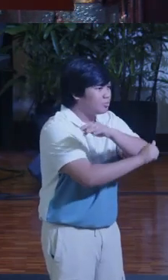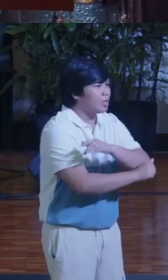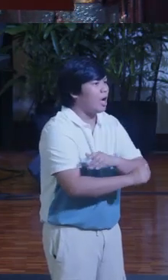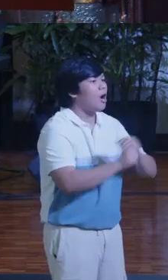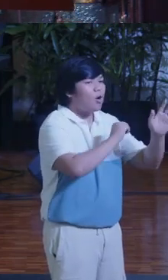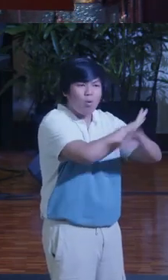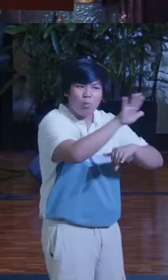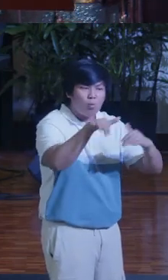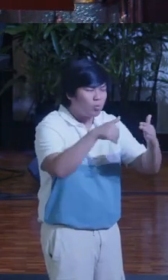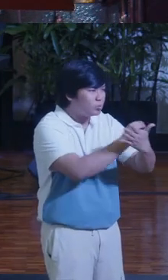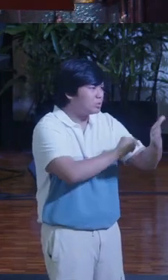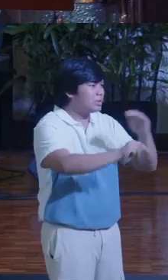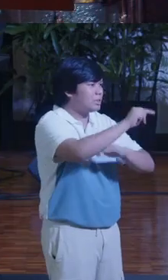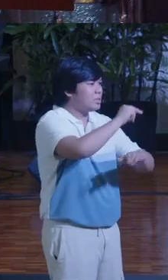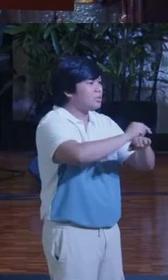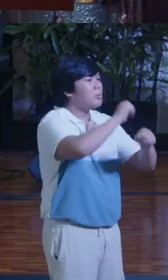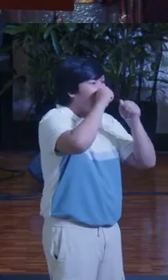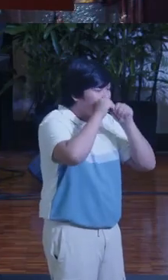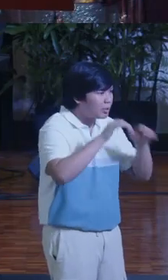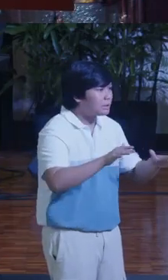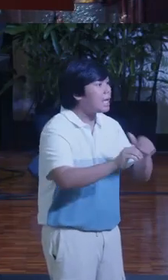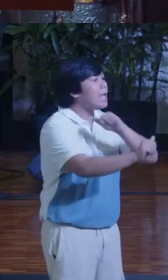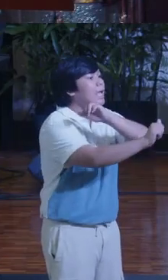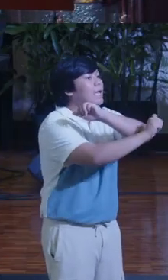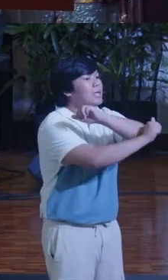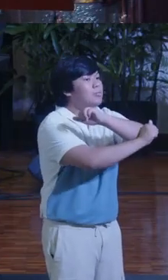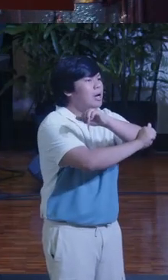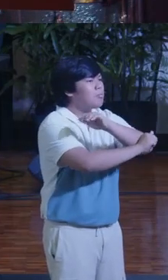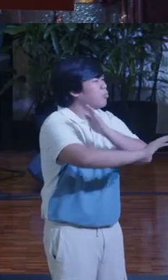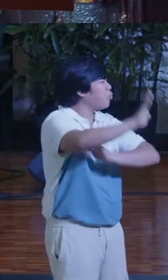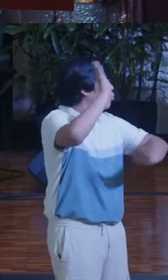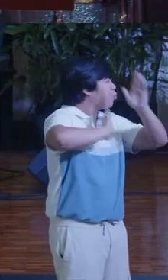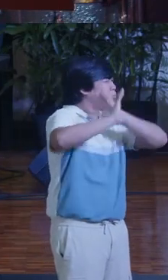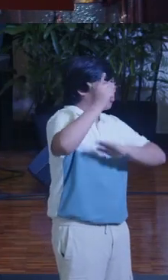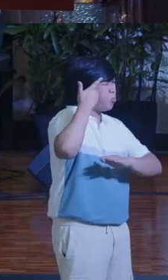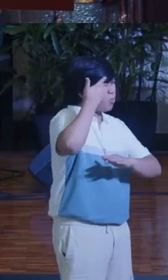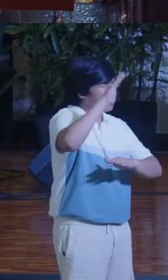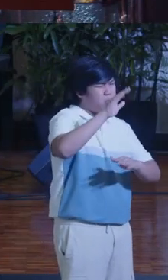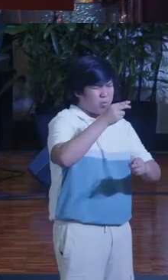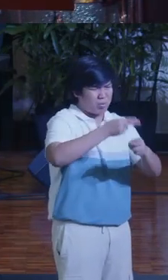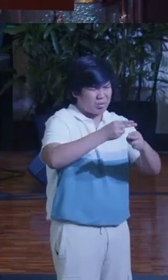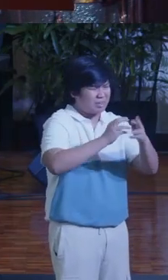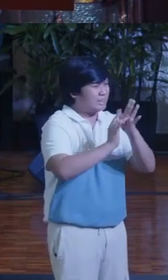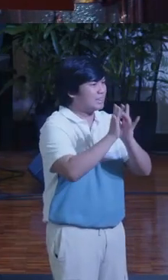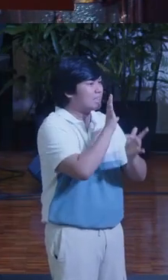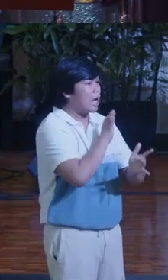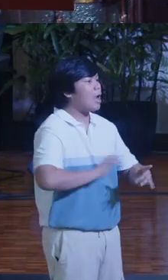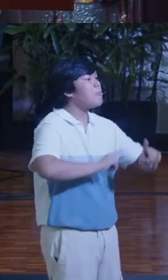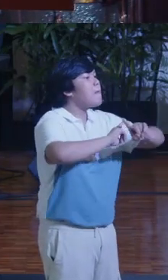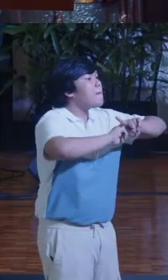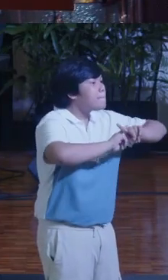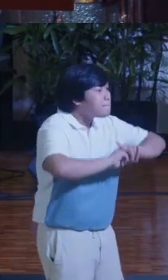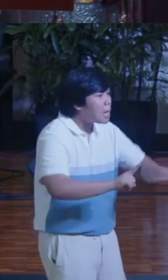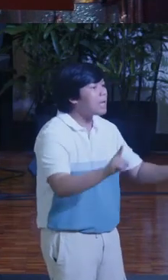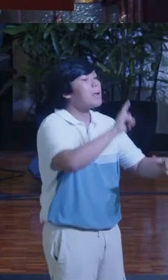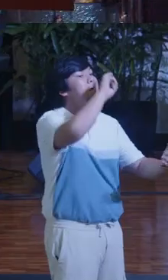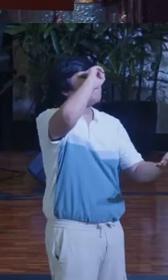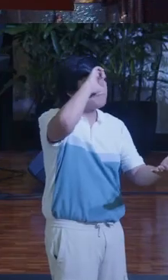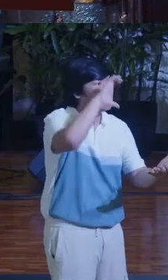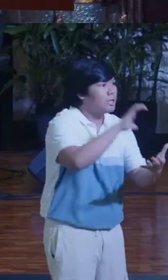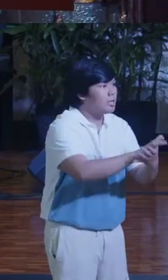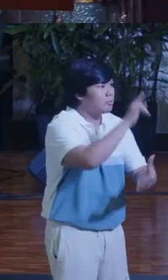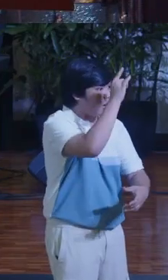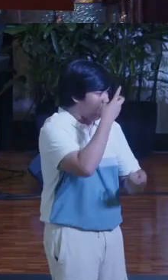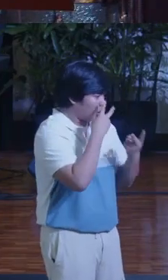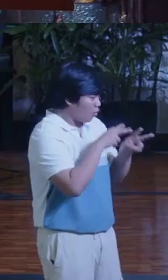Genesis 15 po yun. Nung dineclare na si Abraham ay righteous,